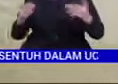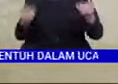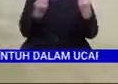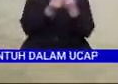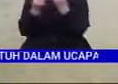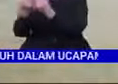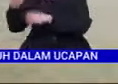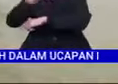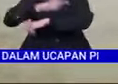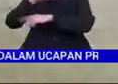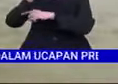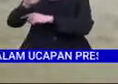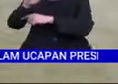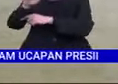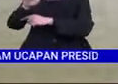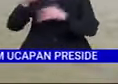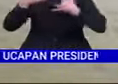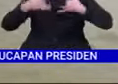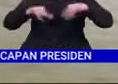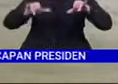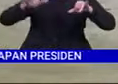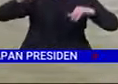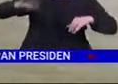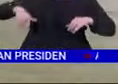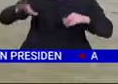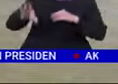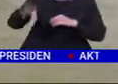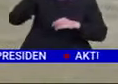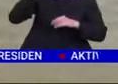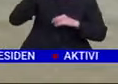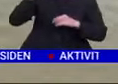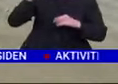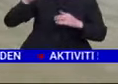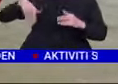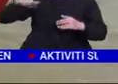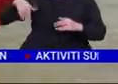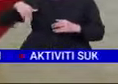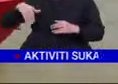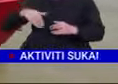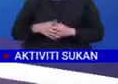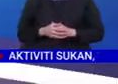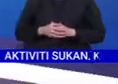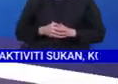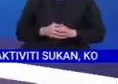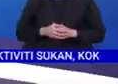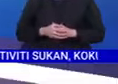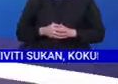hari kelima hari ini bagaimanapun masih belum menemukan sebarang petunjuk